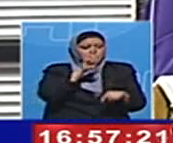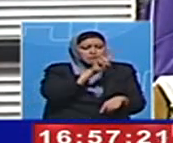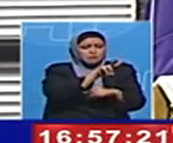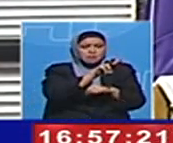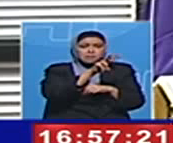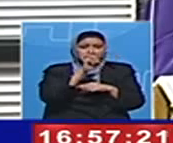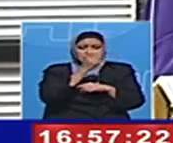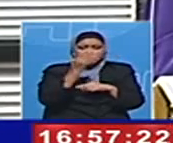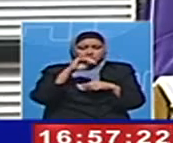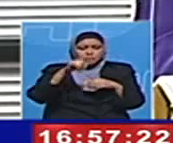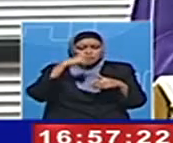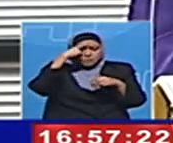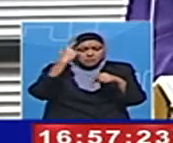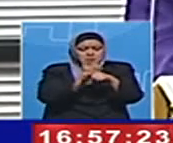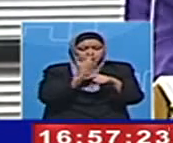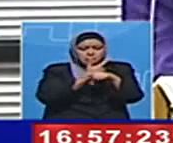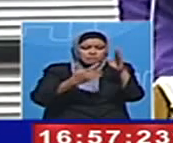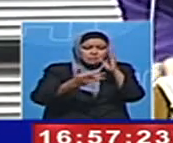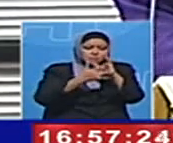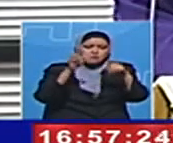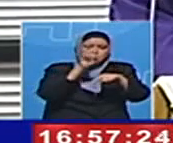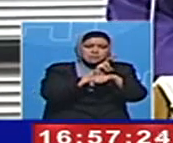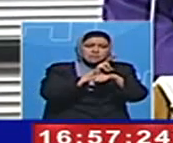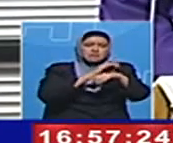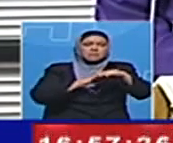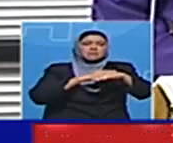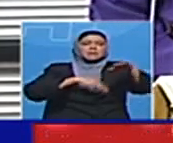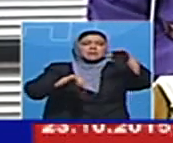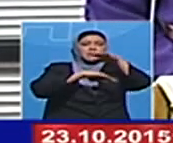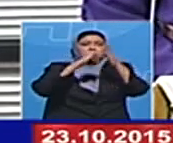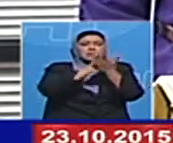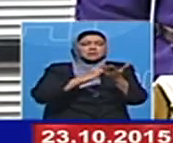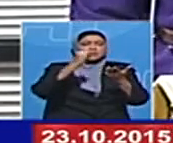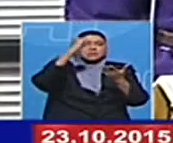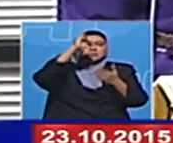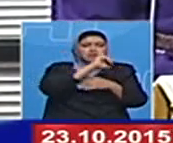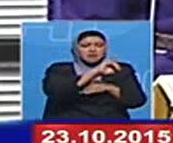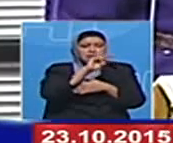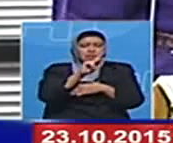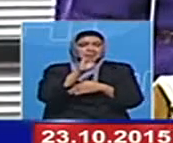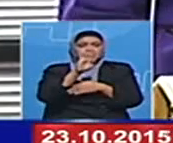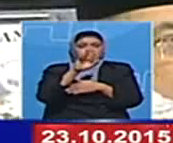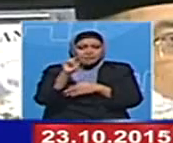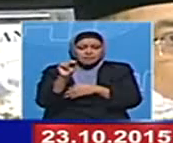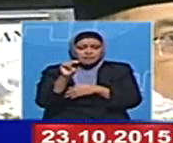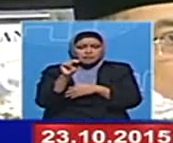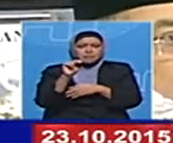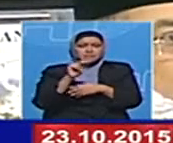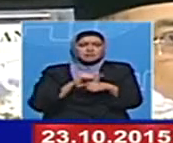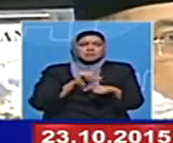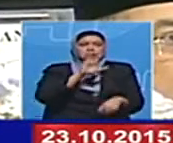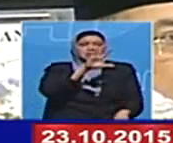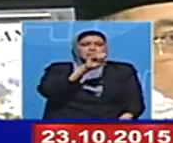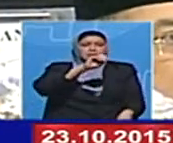latihan teknikal dan vokasional di Institut kemahiran belia negara dan Institut kemahiran tinggi belia negara kedua R50